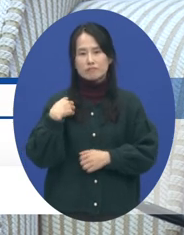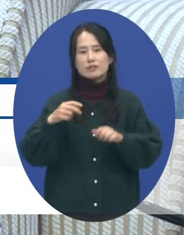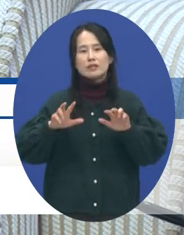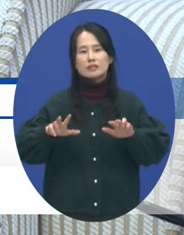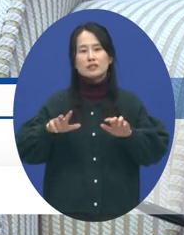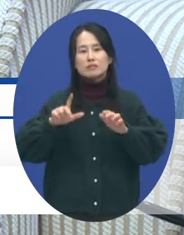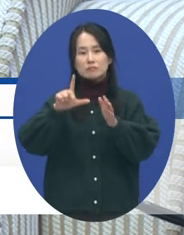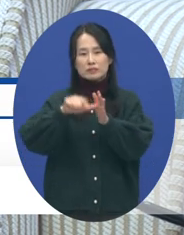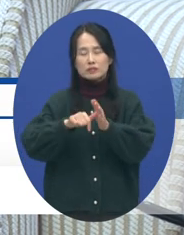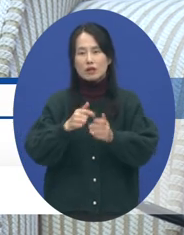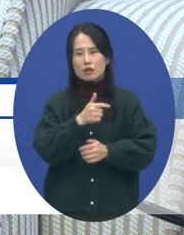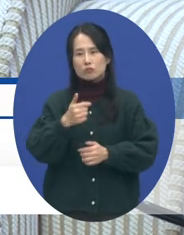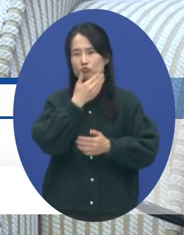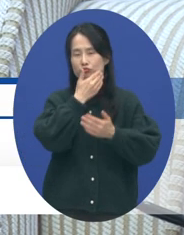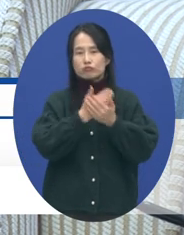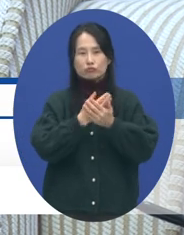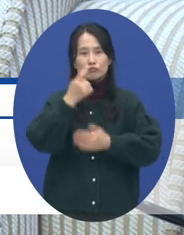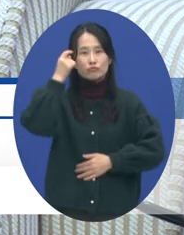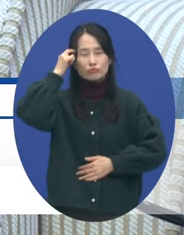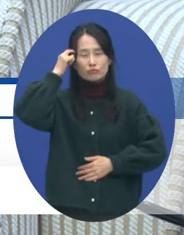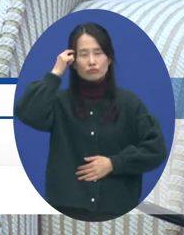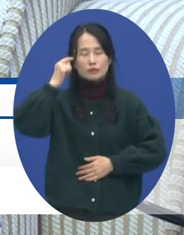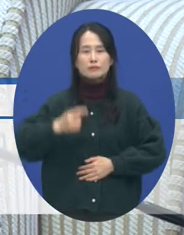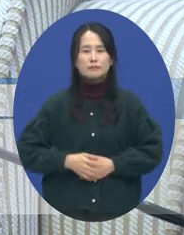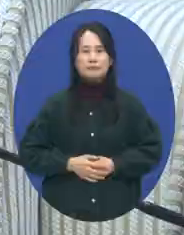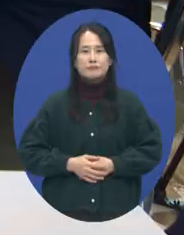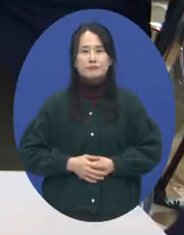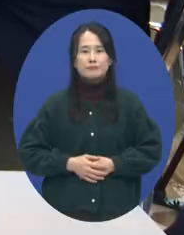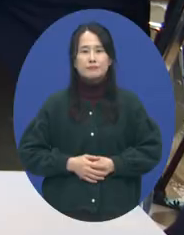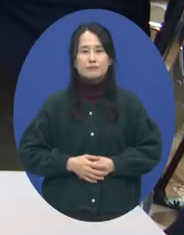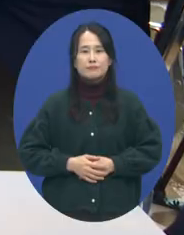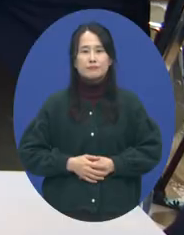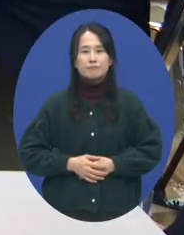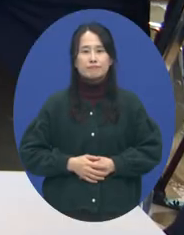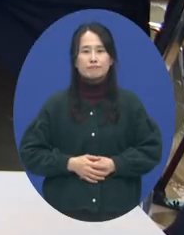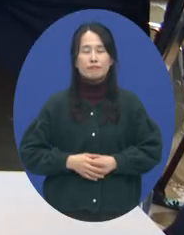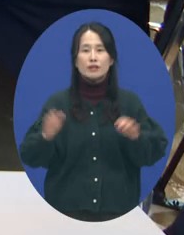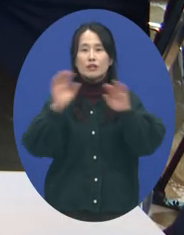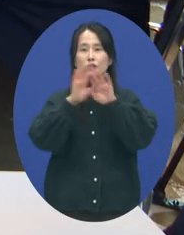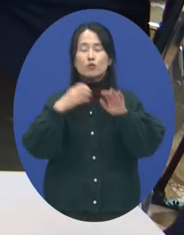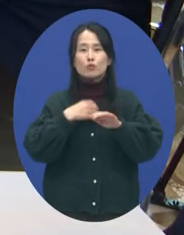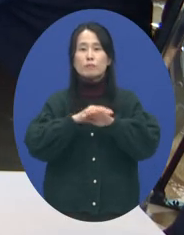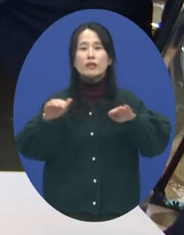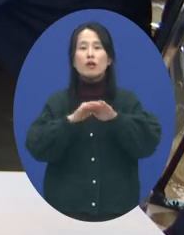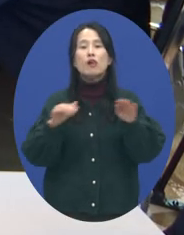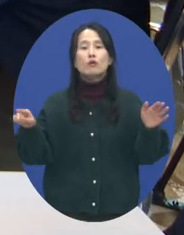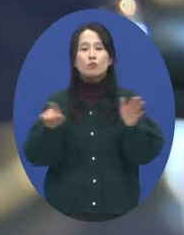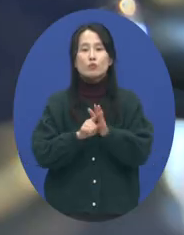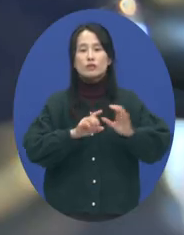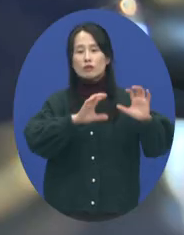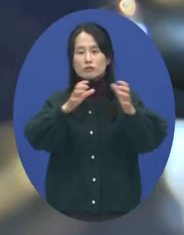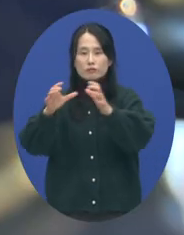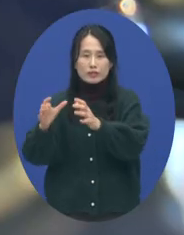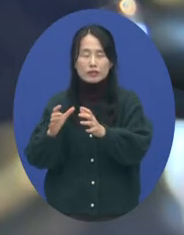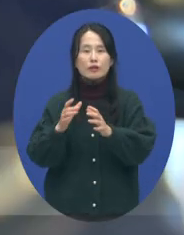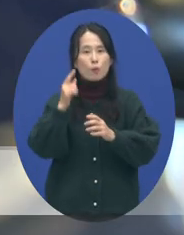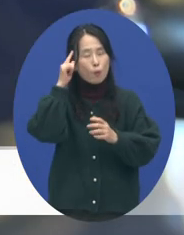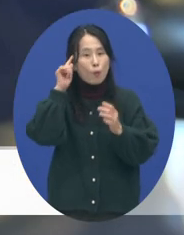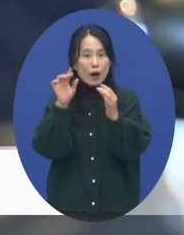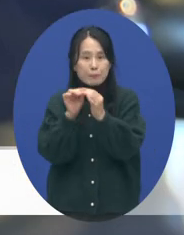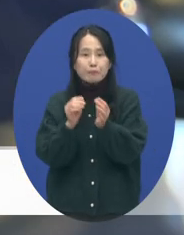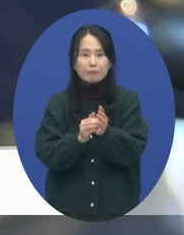해주는 것이 지금 이 시기에 대단히 중요하다고 저는 생각을 합니다. 기후위기 대응을 위해서도 전 세계와